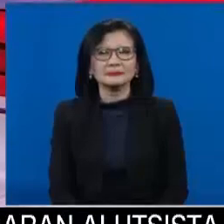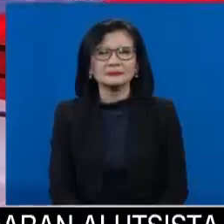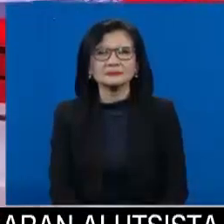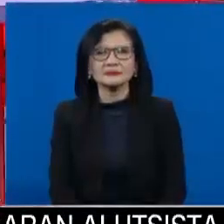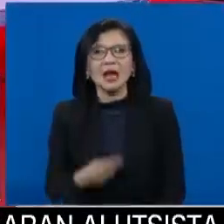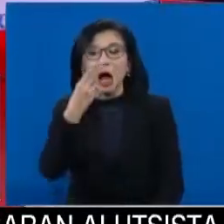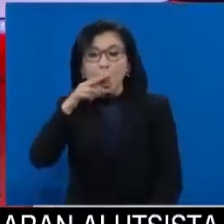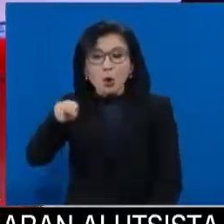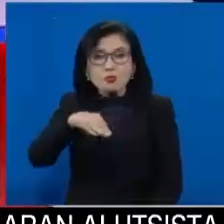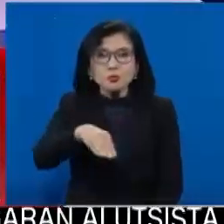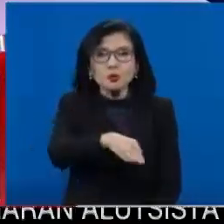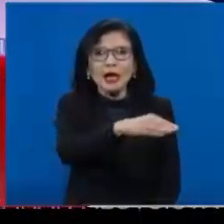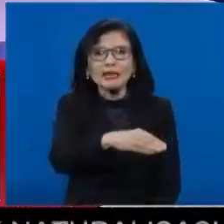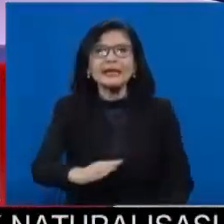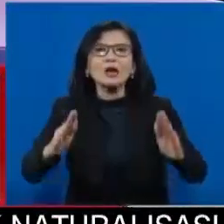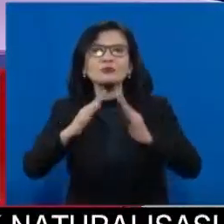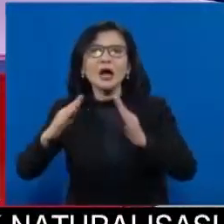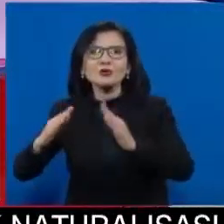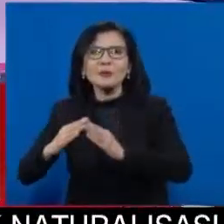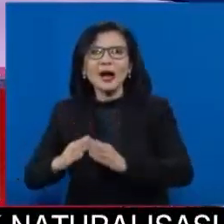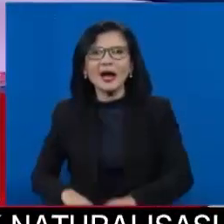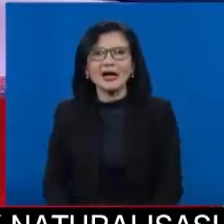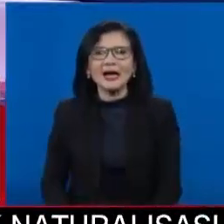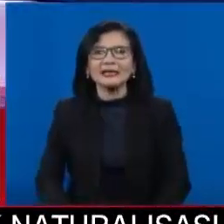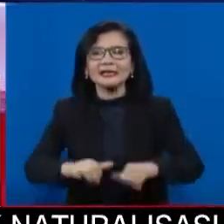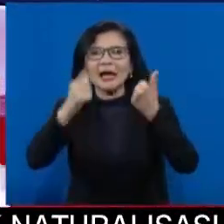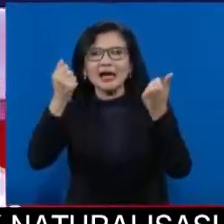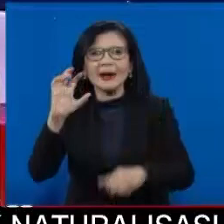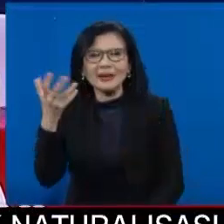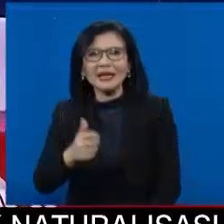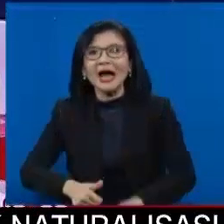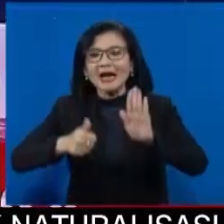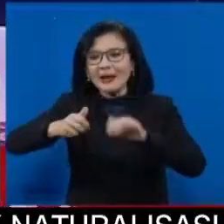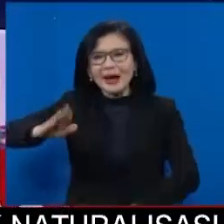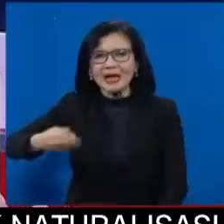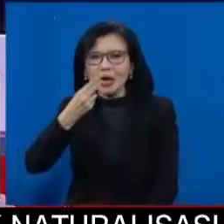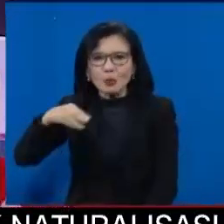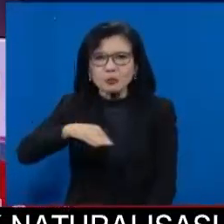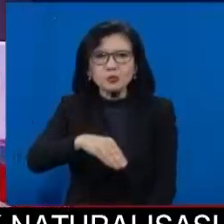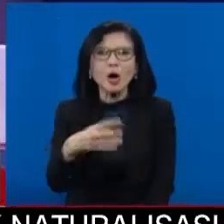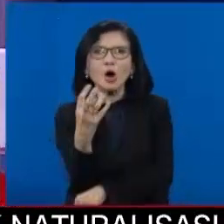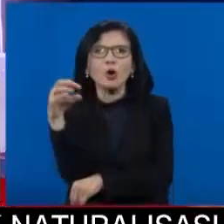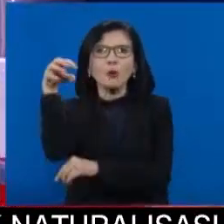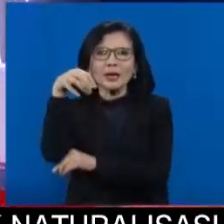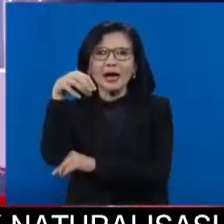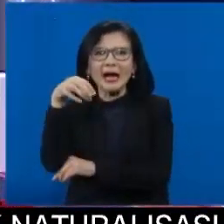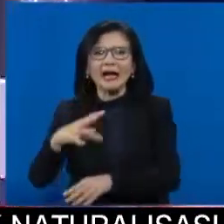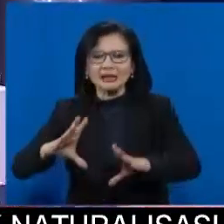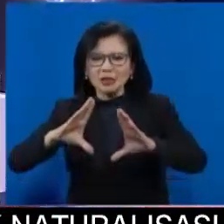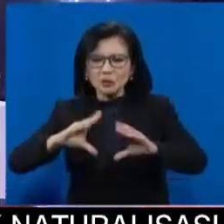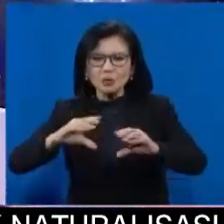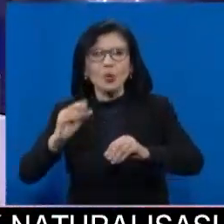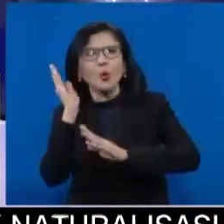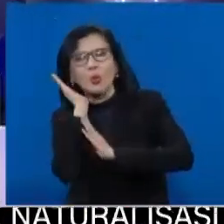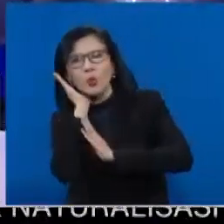Ular ditemukan di sejumlah pemukiman di Kabupaten Tangerang, Banten. 6 ekor anak ular kobra dievakuasi dari balik kasur di sebuah rumah. Di